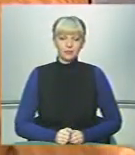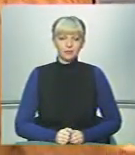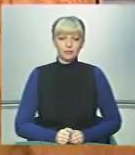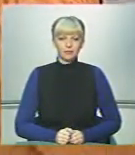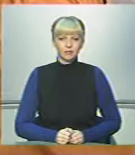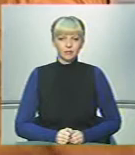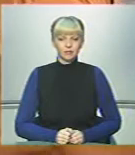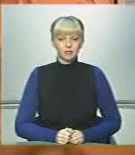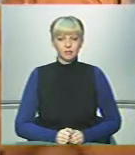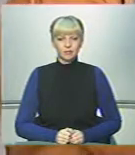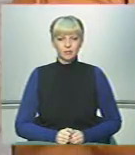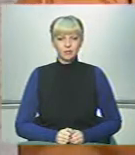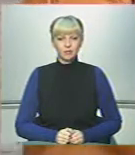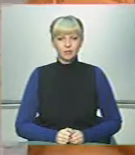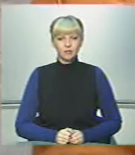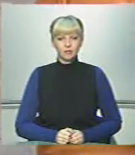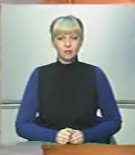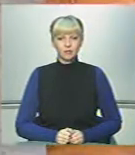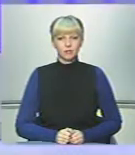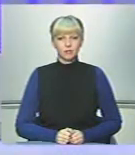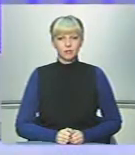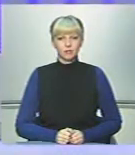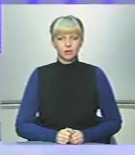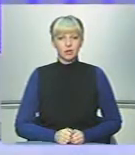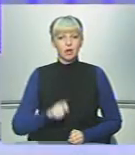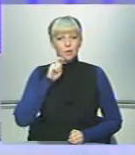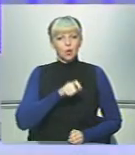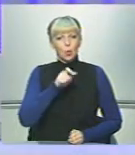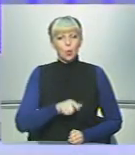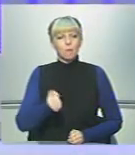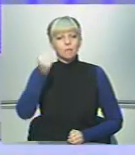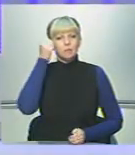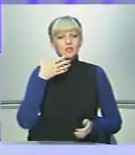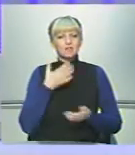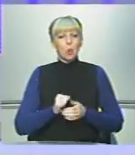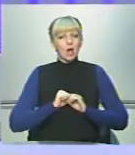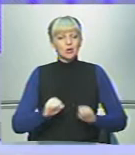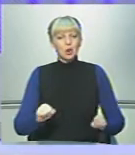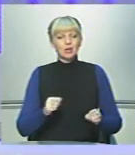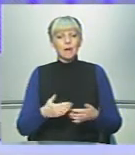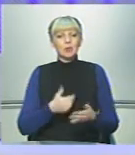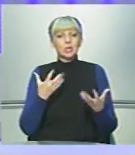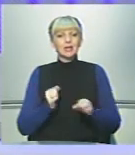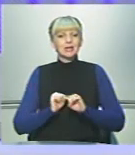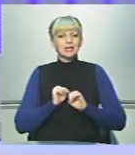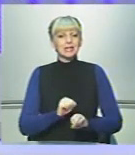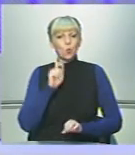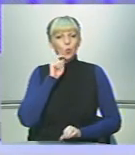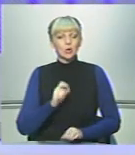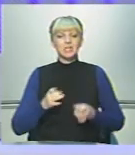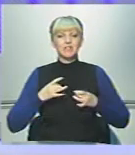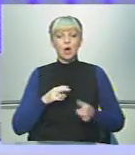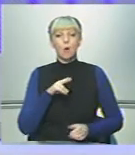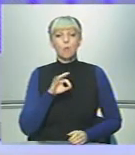Володимир Дорош, телеканал «Буковина». Українці пам'ятають своїх героїв. Напередодні Дня захисника України та